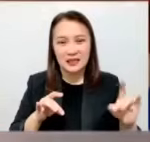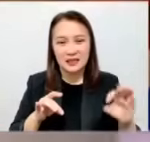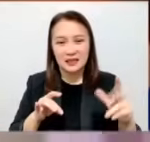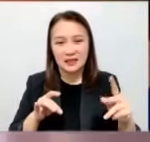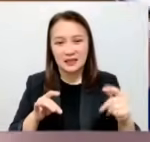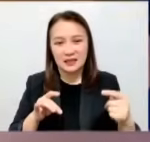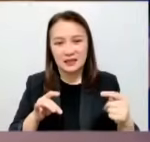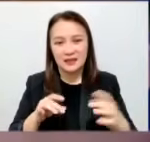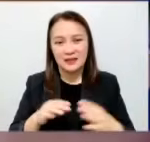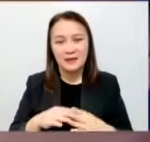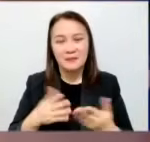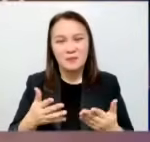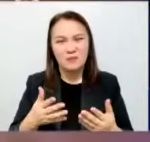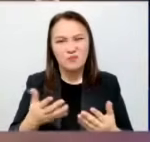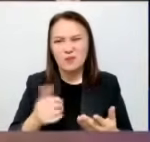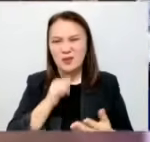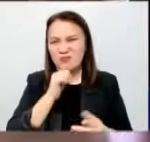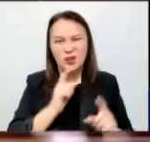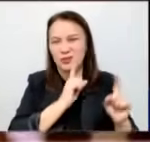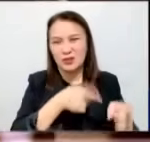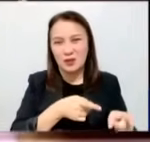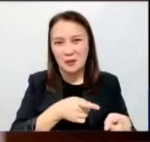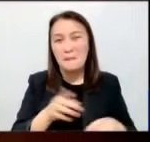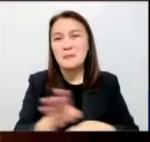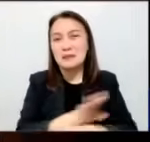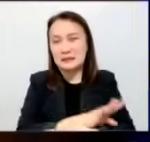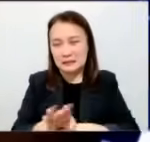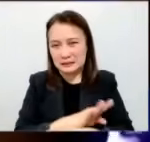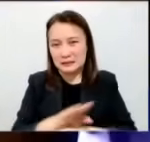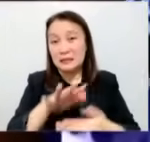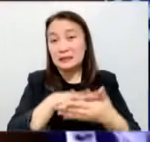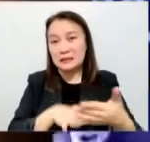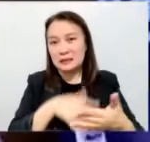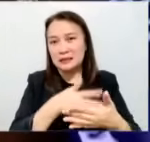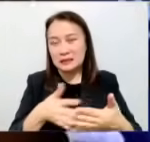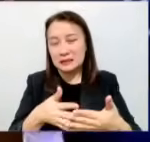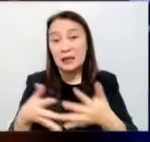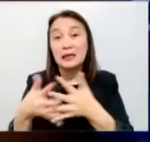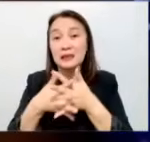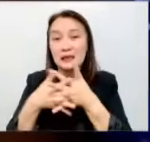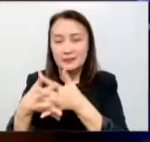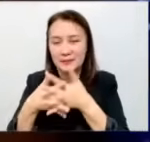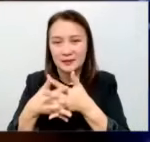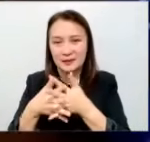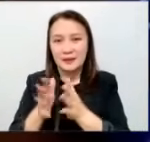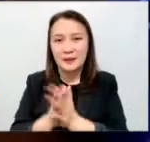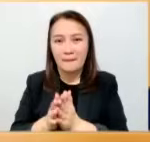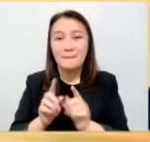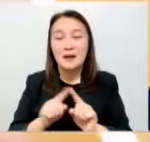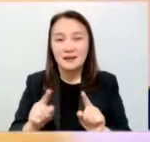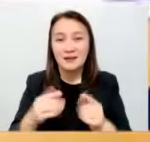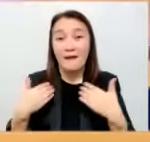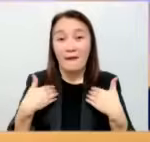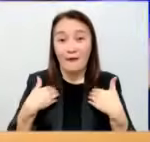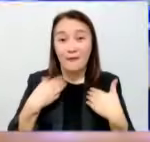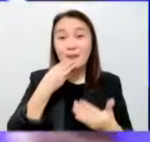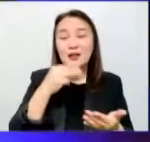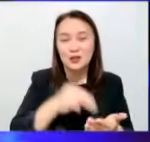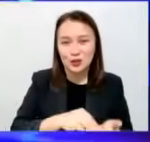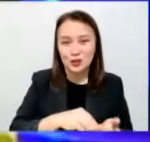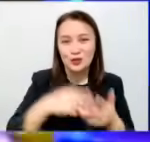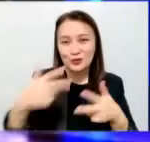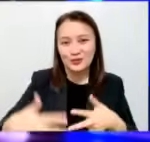sa okasyon dahil busy pa siya sa mga naunang schedule sa California sa Amerika. Nagpaabot siya ng mensahe via video